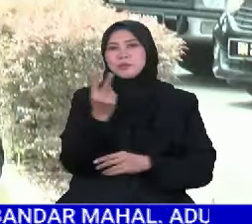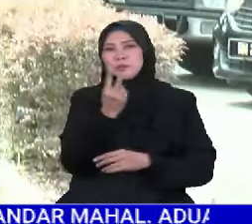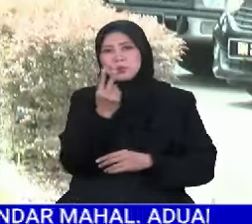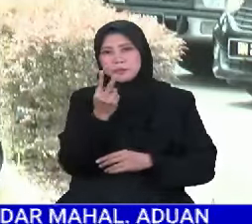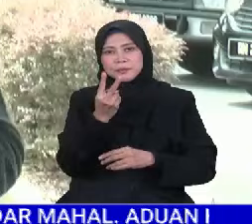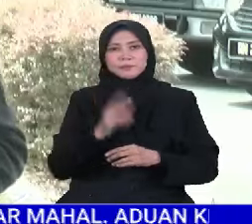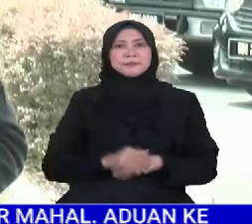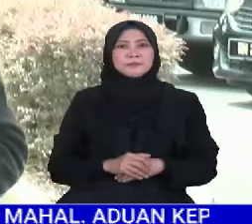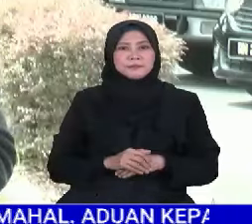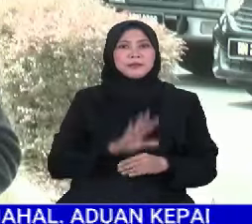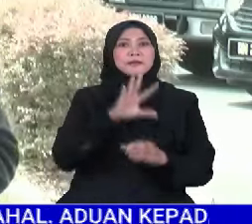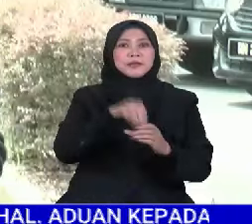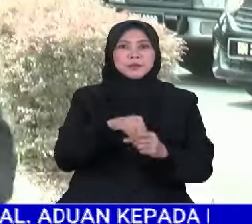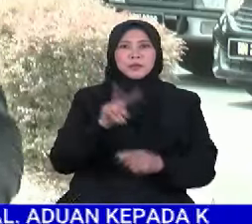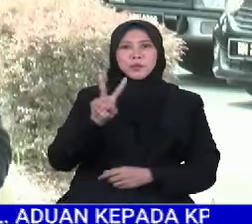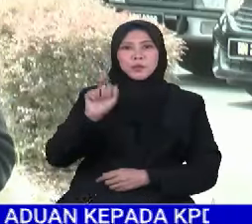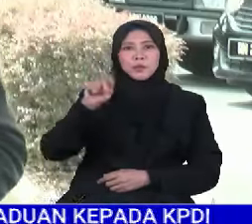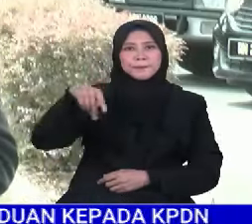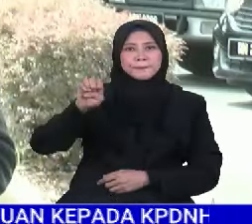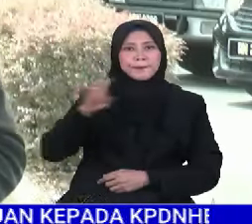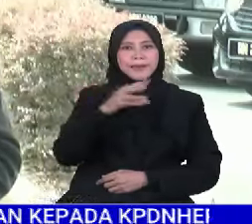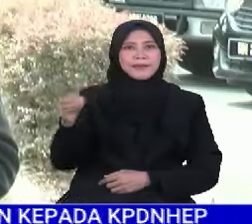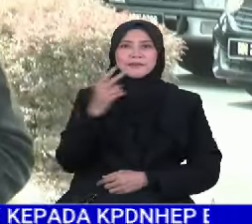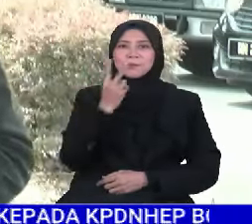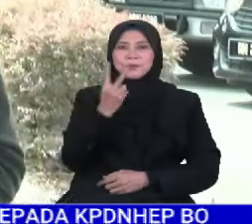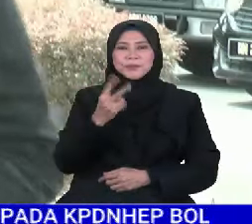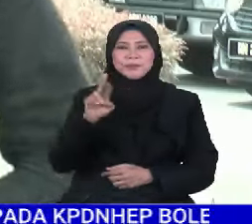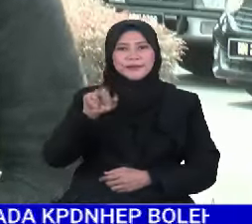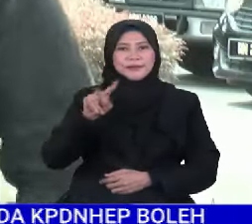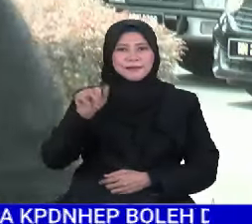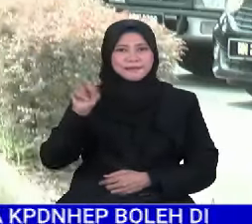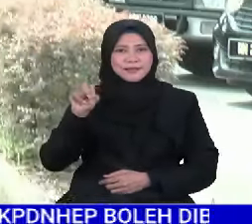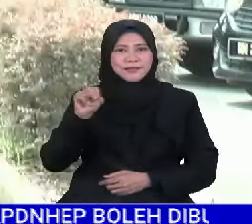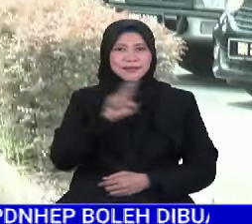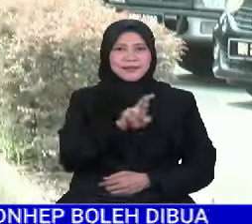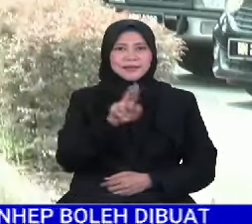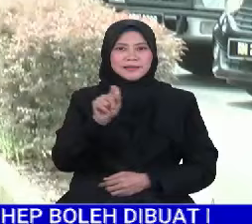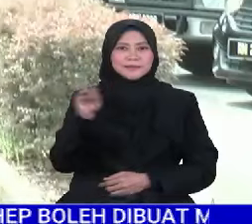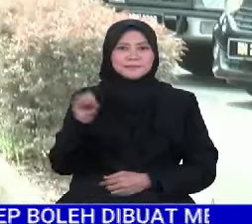pengambilan tembakau termasuk vape dan rokok. Ravin Sanmugam, RTM.